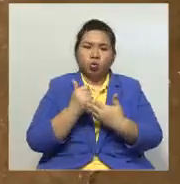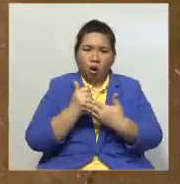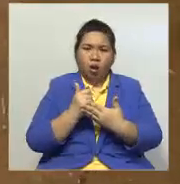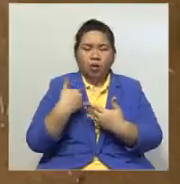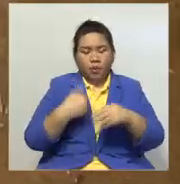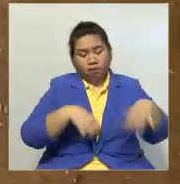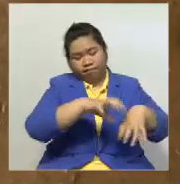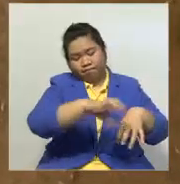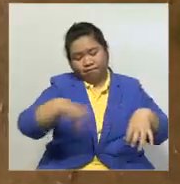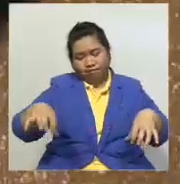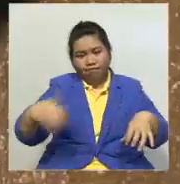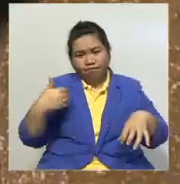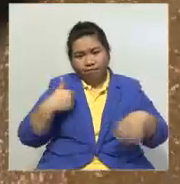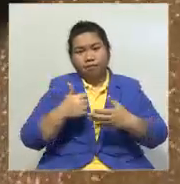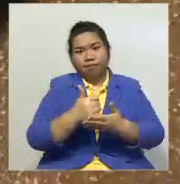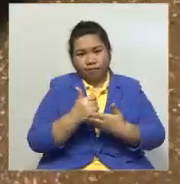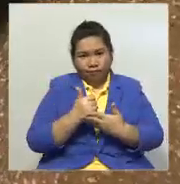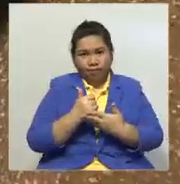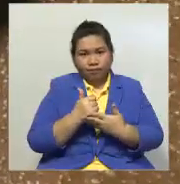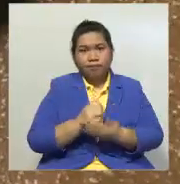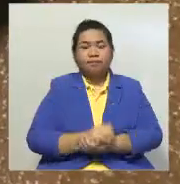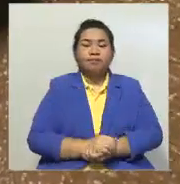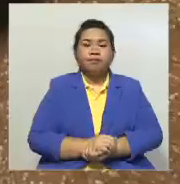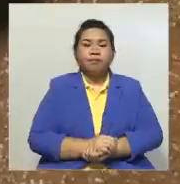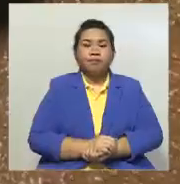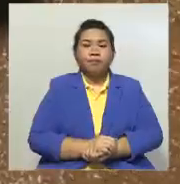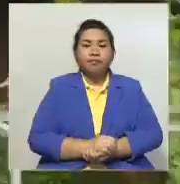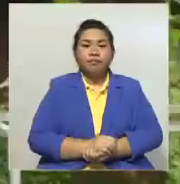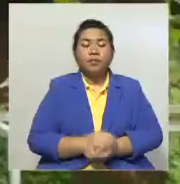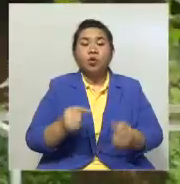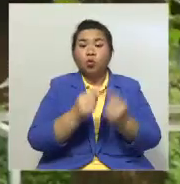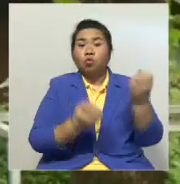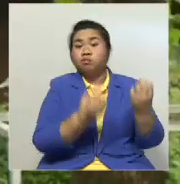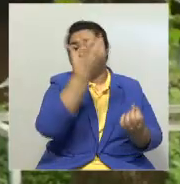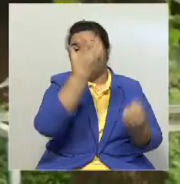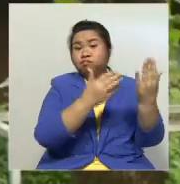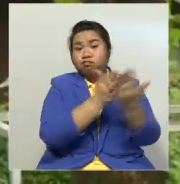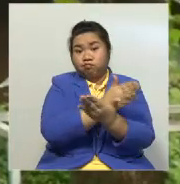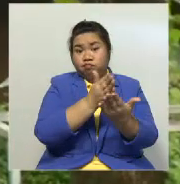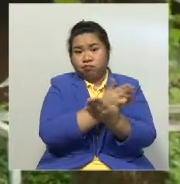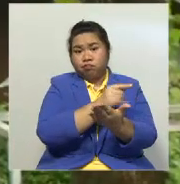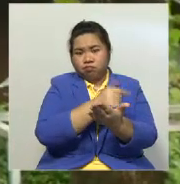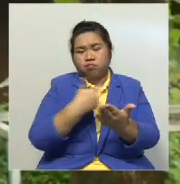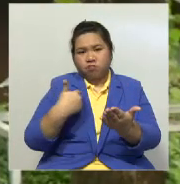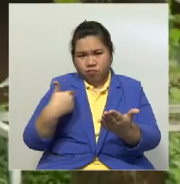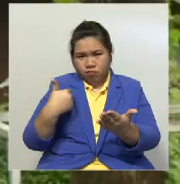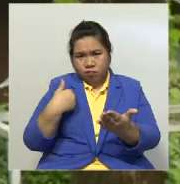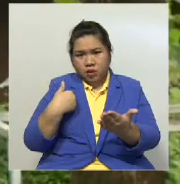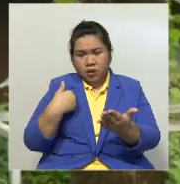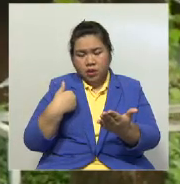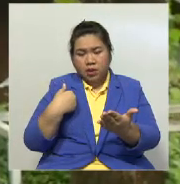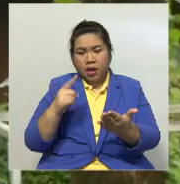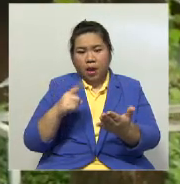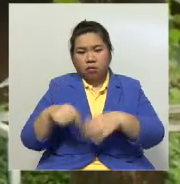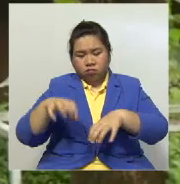น่วยงานหลายหน่วยงานนะครับทางเขตรักษาพันธุ์สัตว์ป่าทุ่งใหญ่นเรศวรนะครับจาก